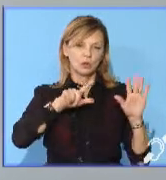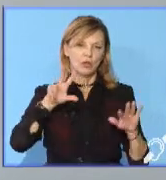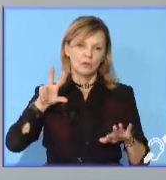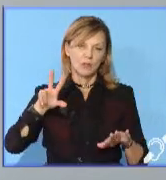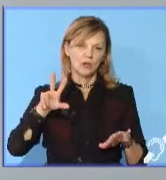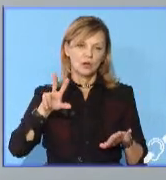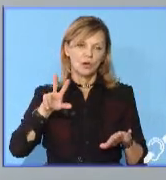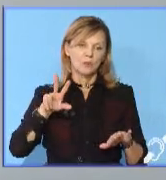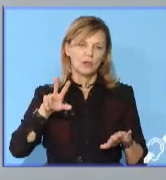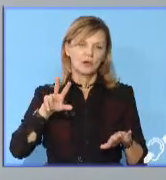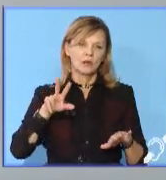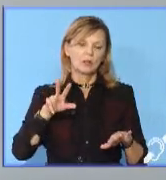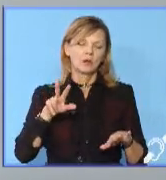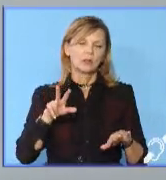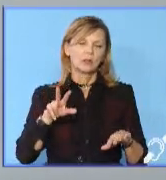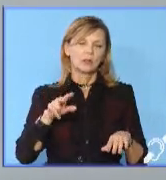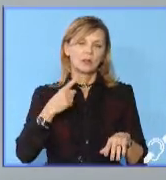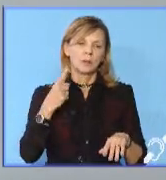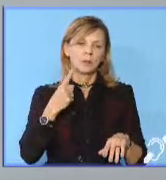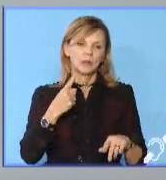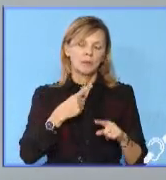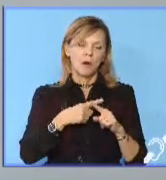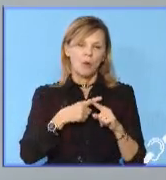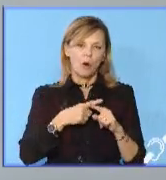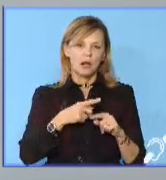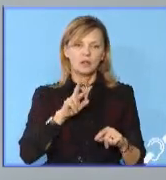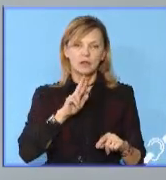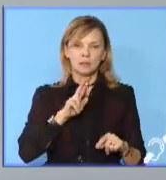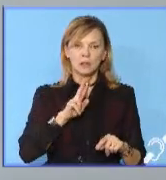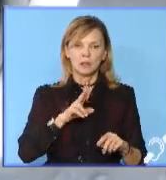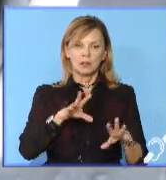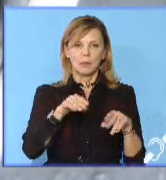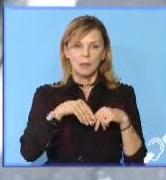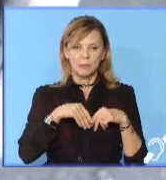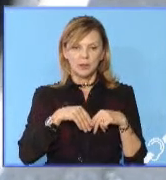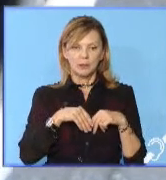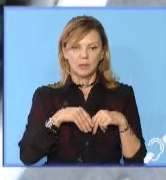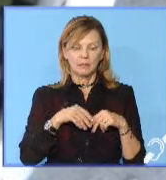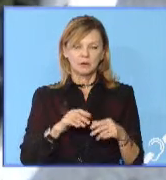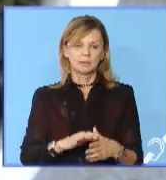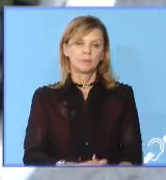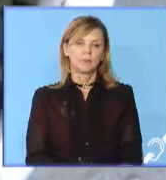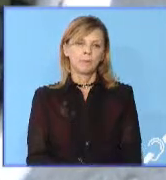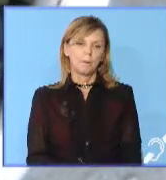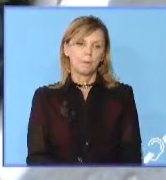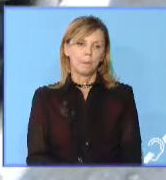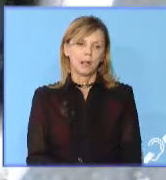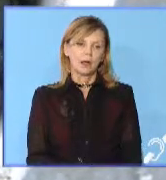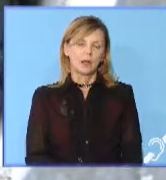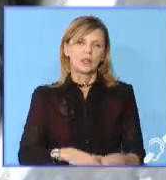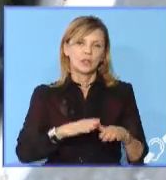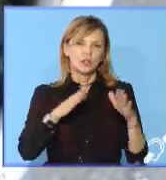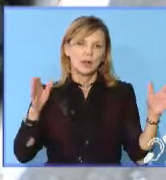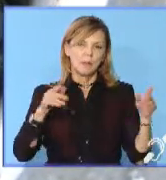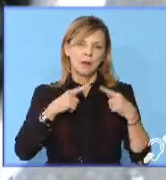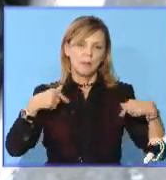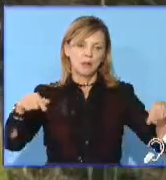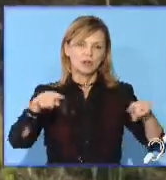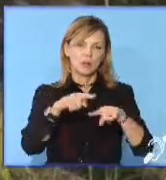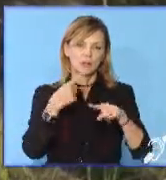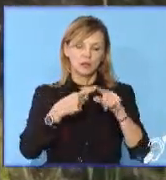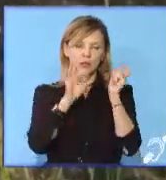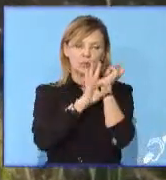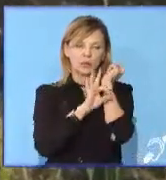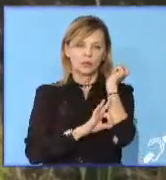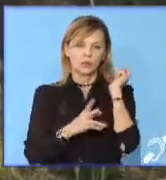0,78 în reconversie depusă. Să sperăm că mai primim de la fermierii solicitări. Cele mai mari suprafețe cu viță de vie